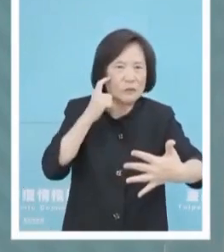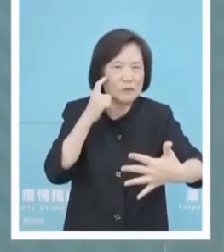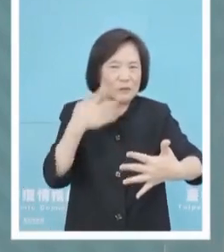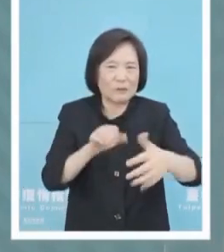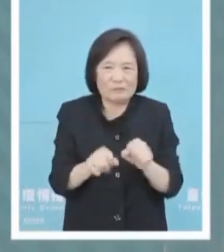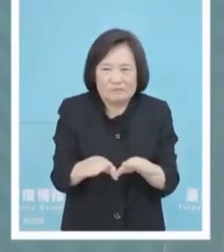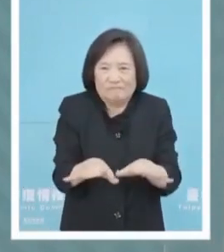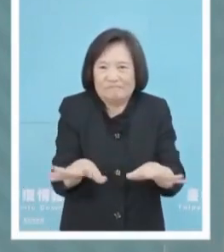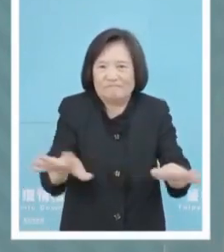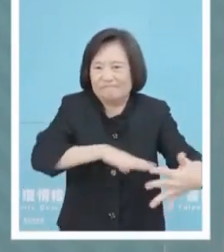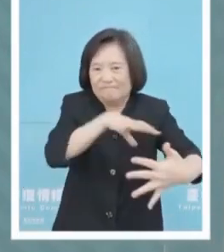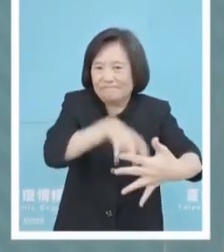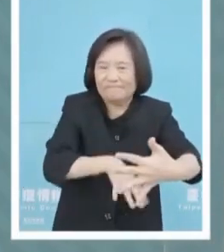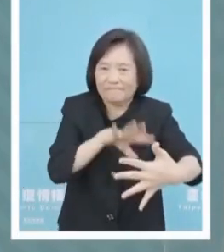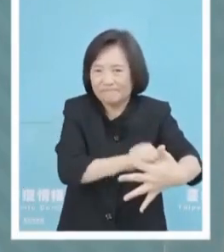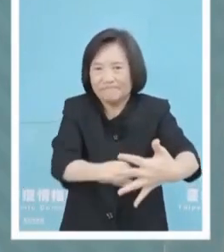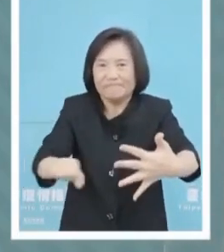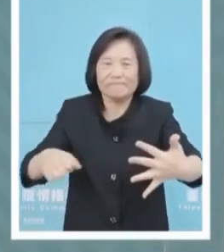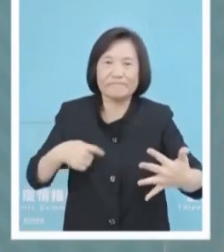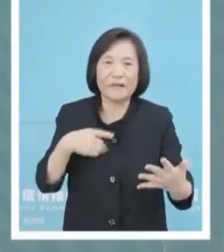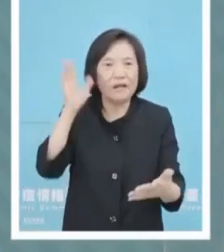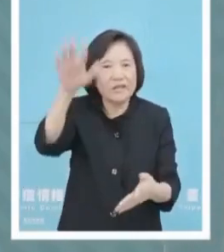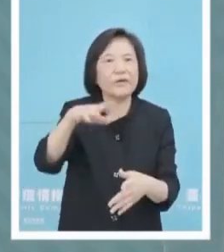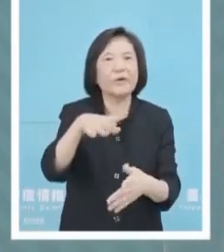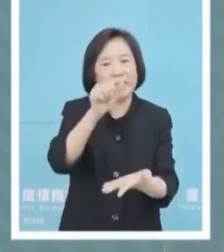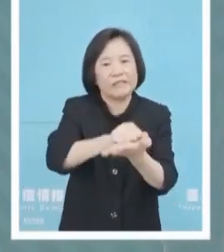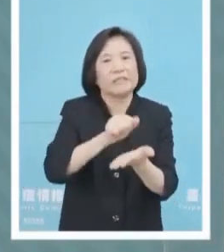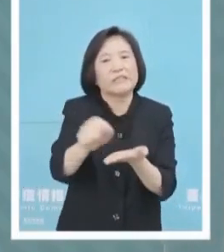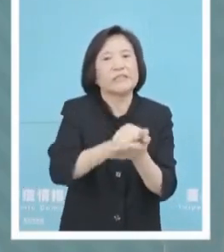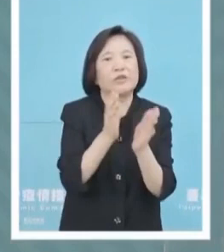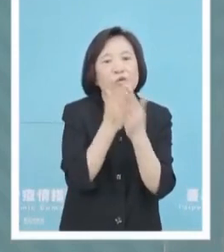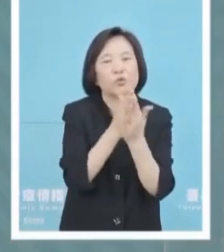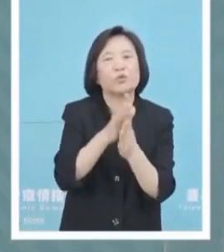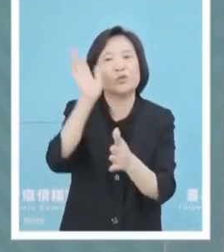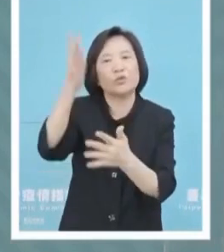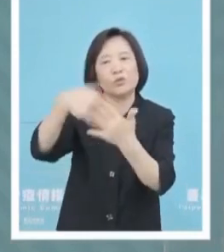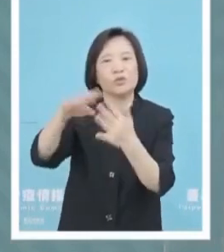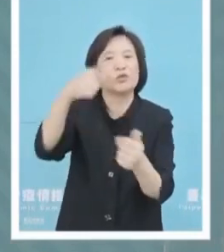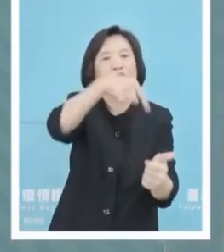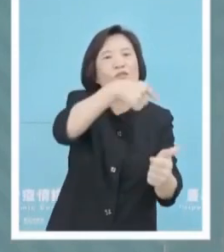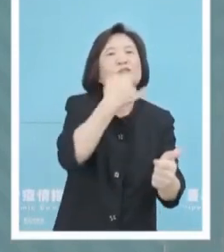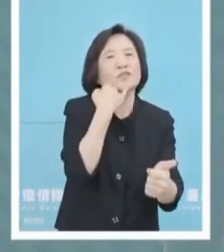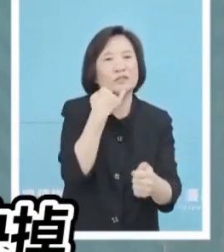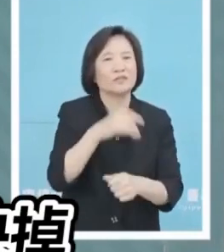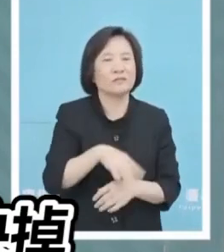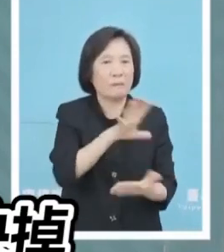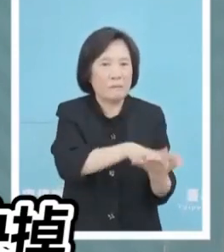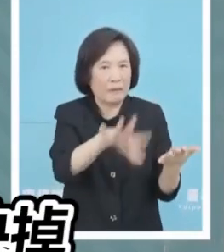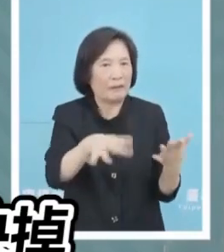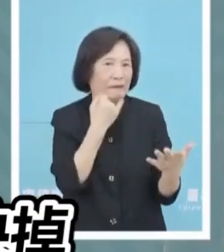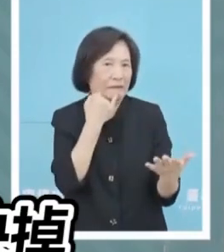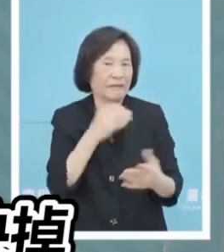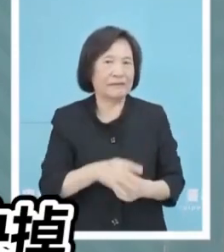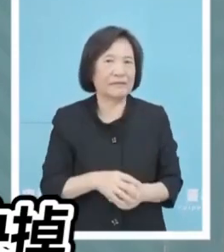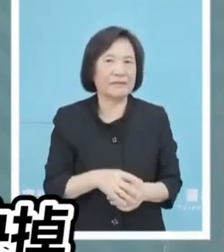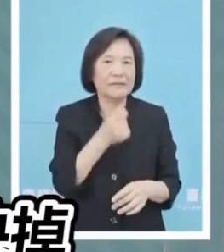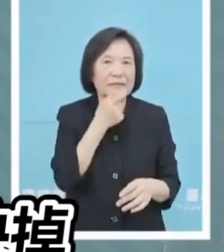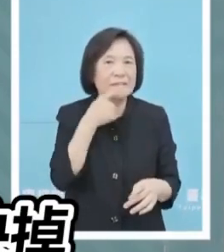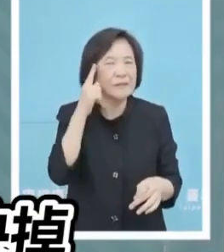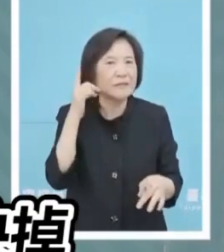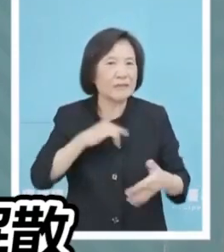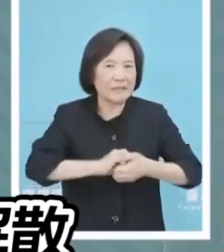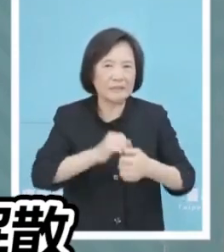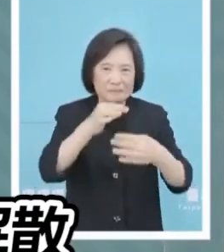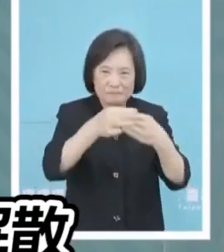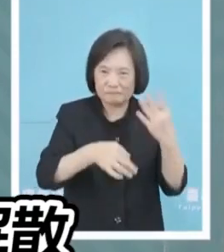战术了哈。这个以后可以写教科书了，一个用一个逻辑的方式去把它